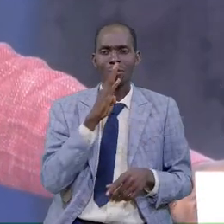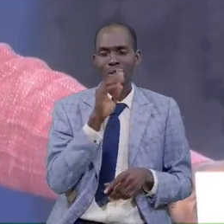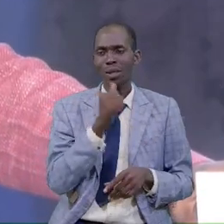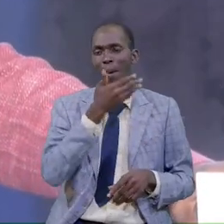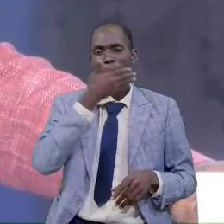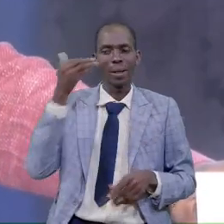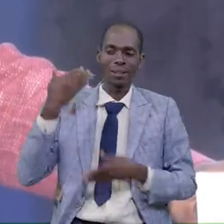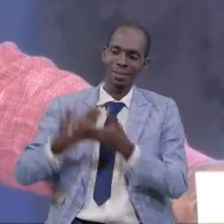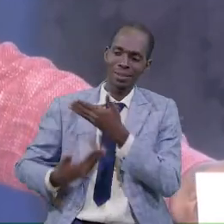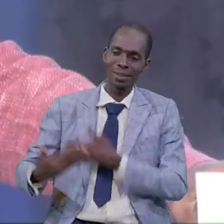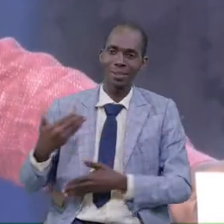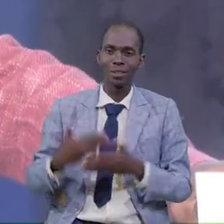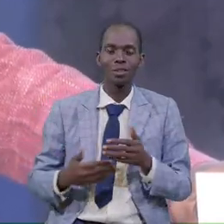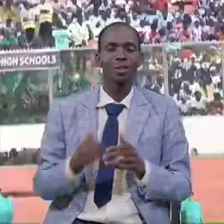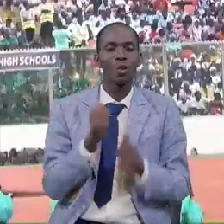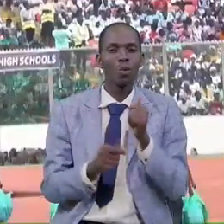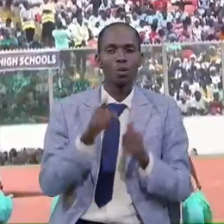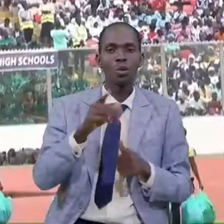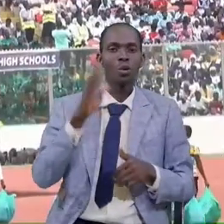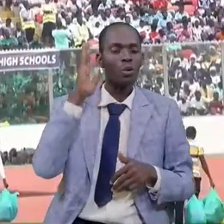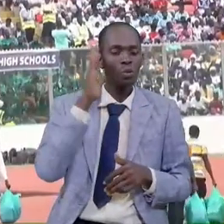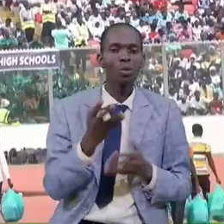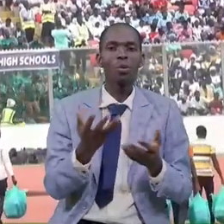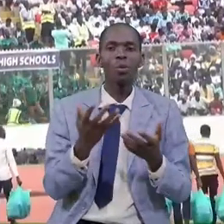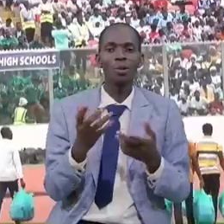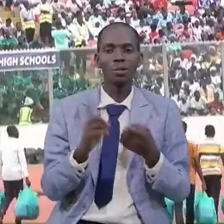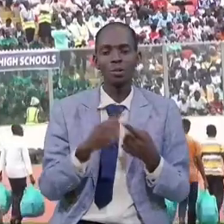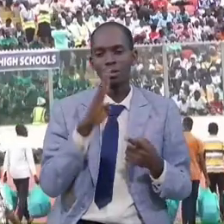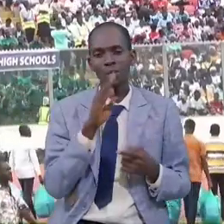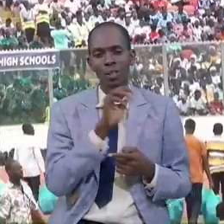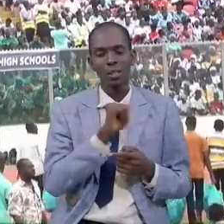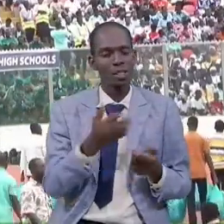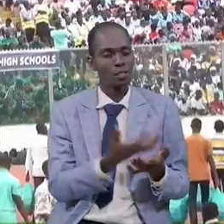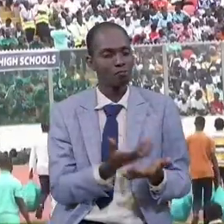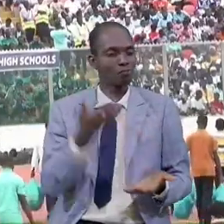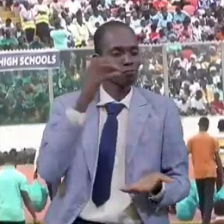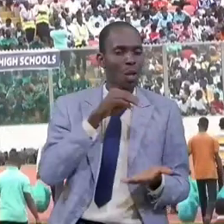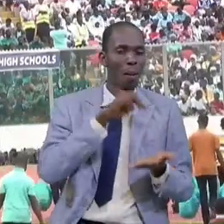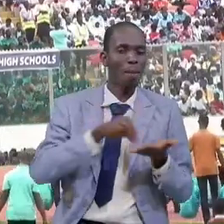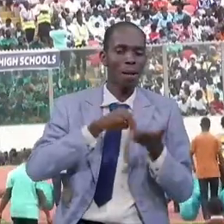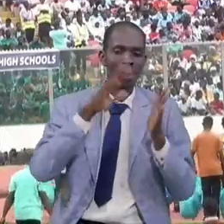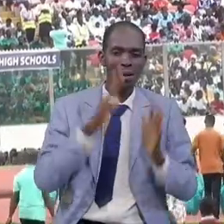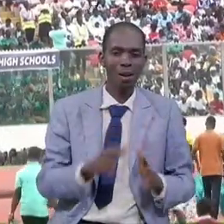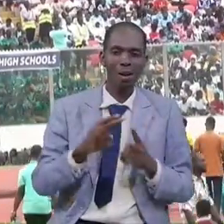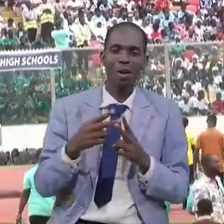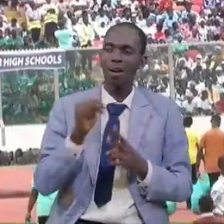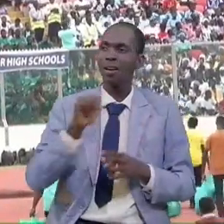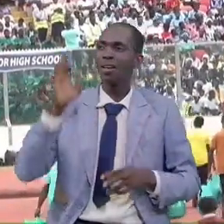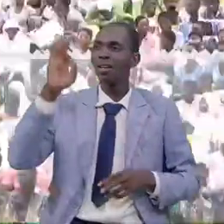sois une meilleure génération. J'ai dit, lequel veux-tu choisir? Millionnaire ou bien évangéliste?